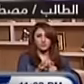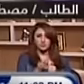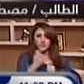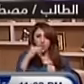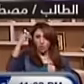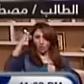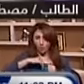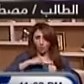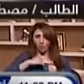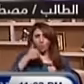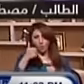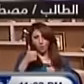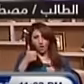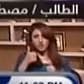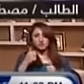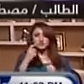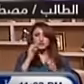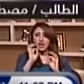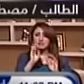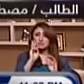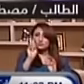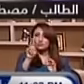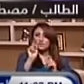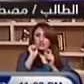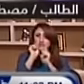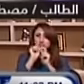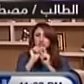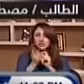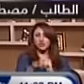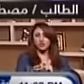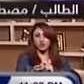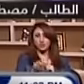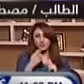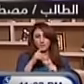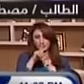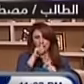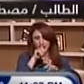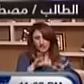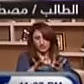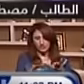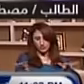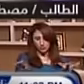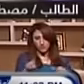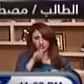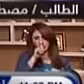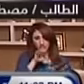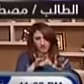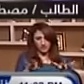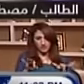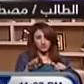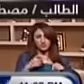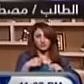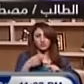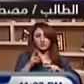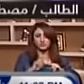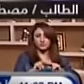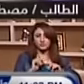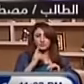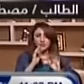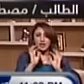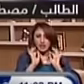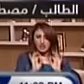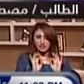ننتقد بنقد بناء، وجايز انا كذا مره كتبتها على التويتر وقريتها، انت ان